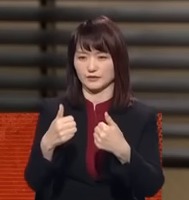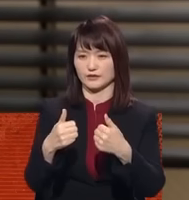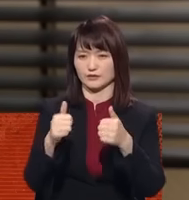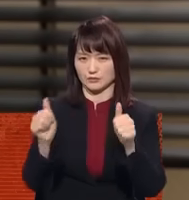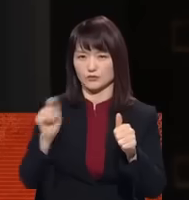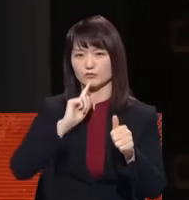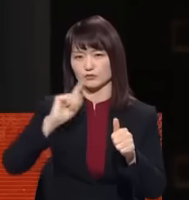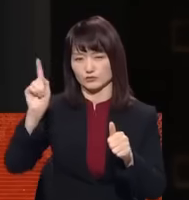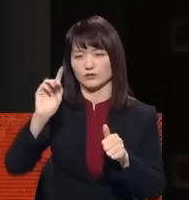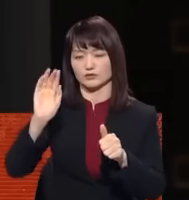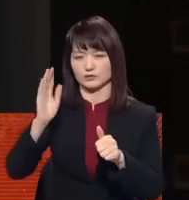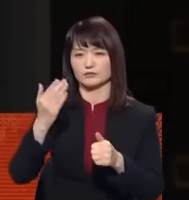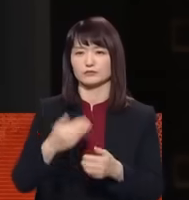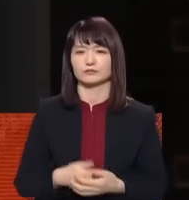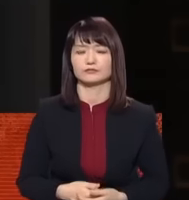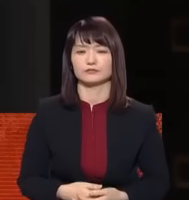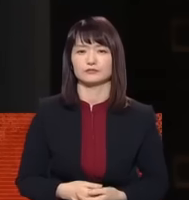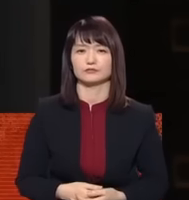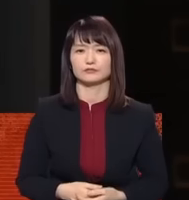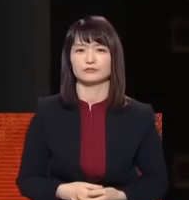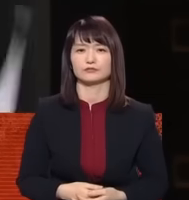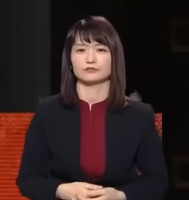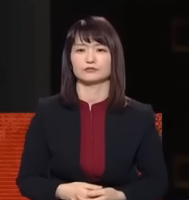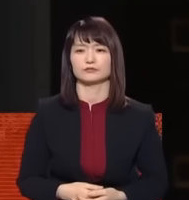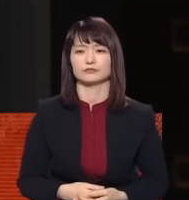자, 교수님, 이게 진짜 어떻게 보면